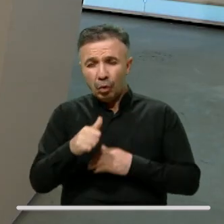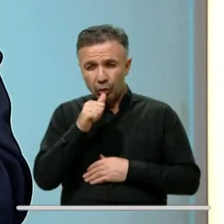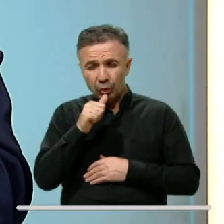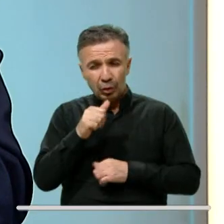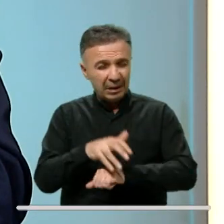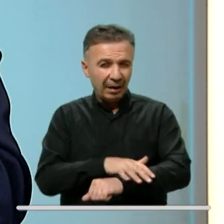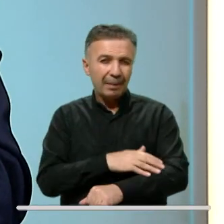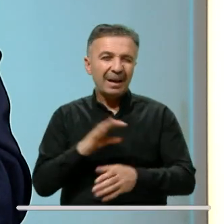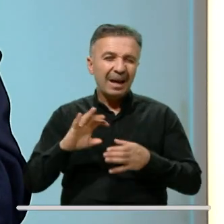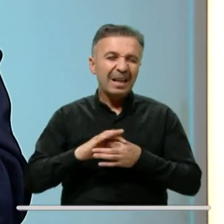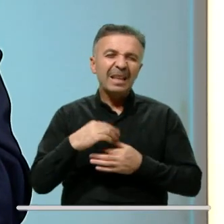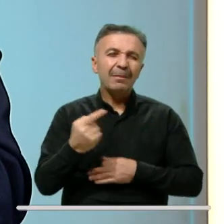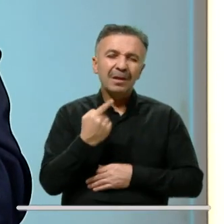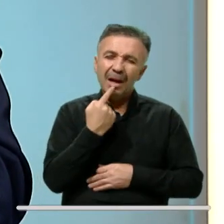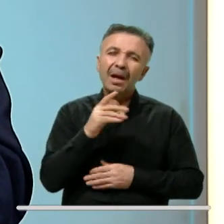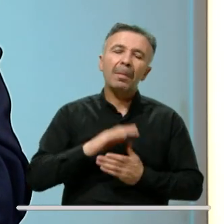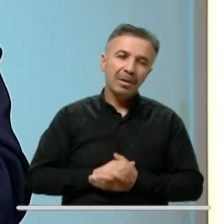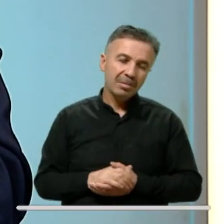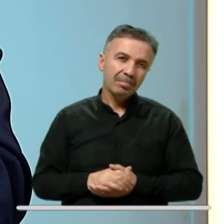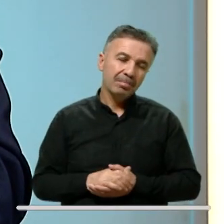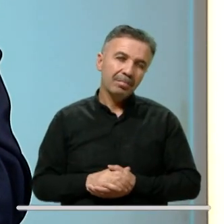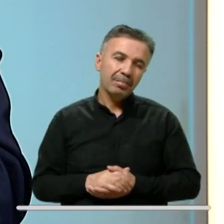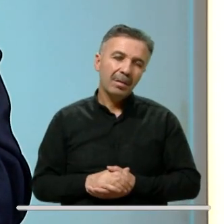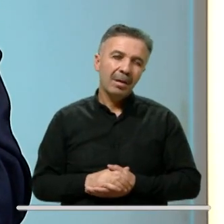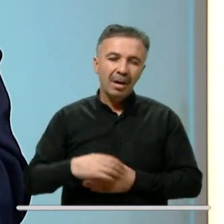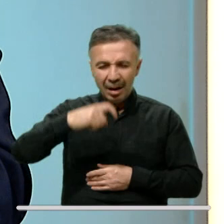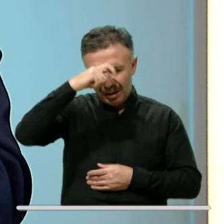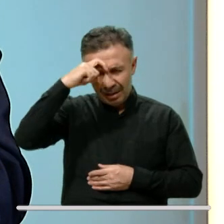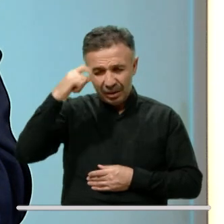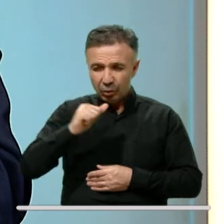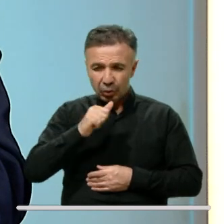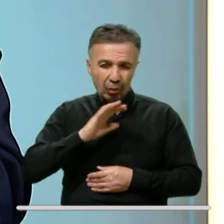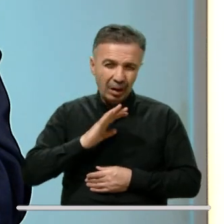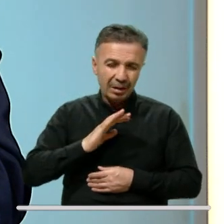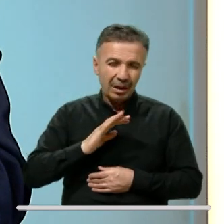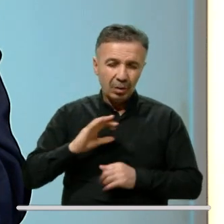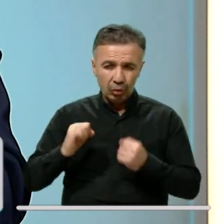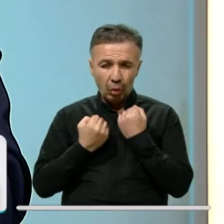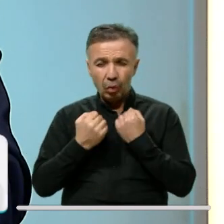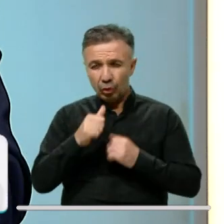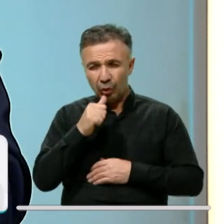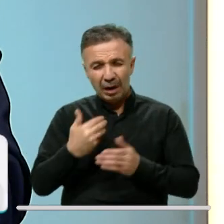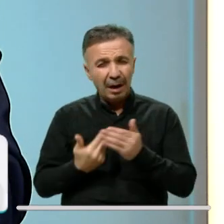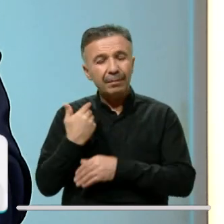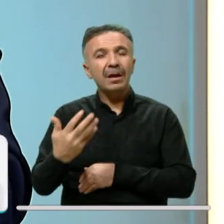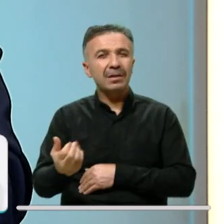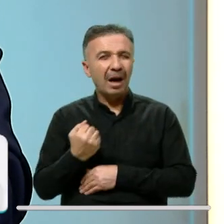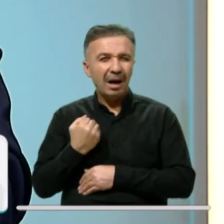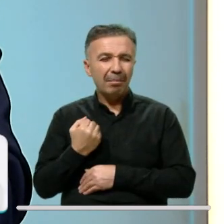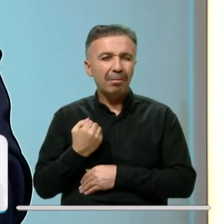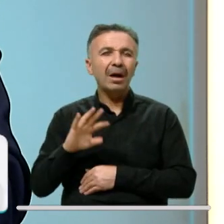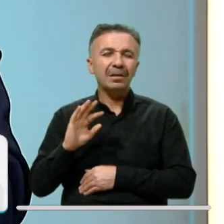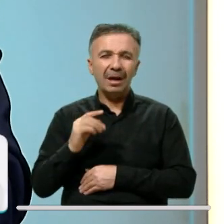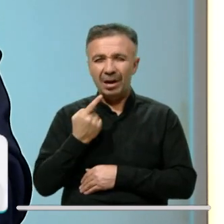ilgili bir şey söylenemez. Yani sıcak su varken soğuk suyla abdest almak daha sevaptır diye söylenemez.